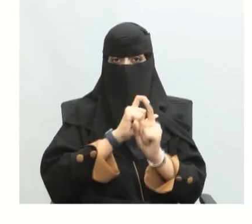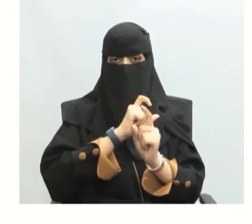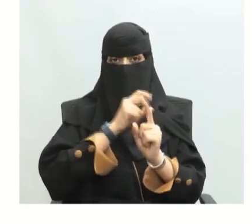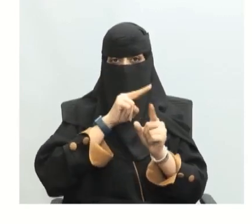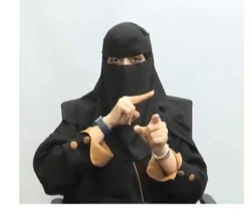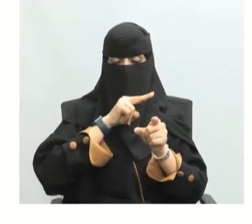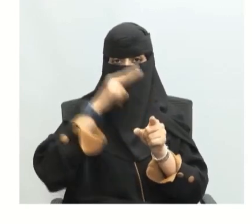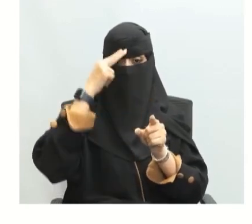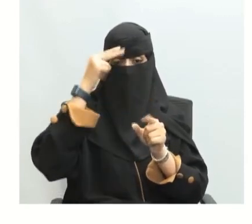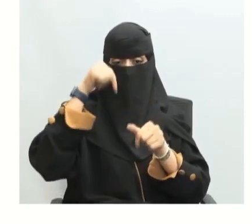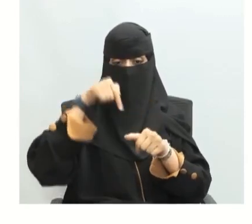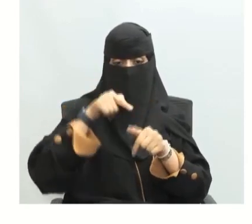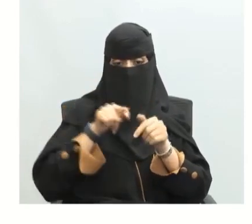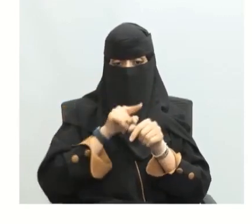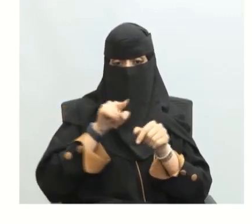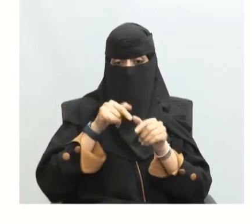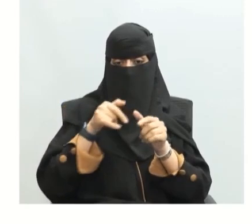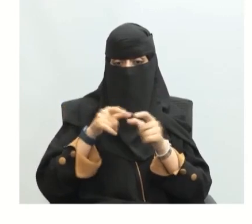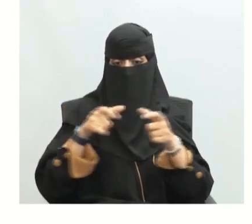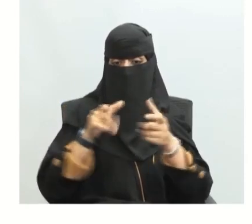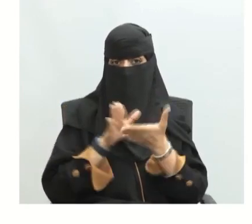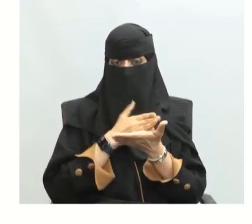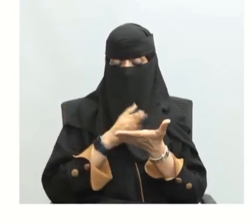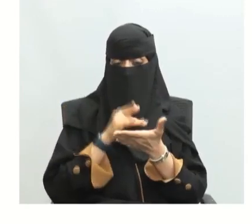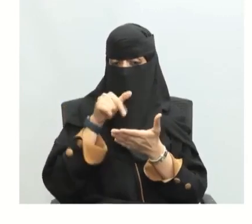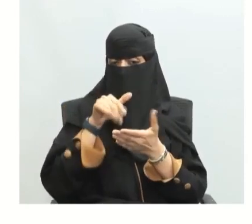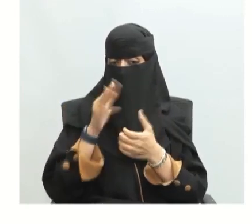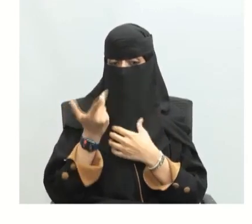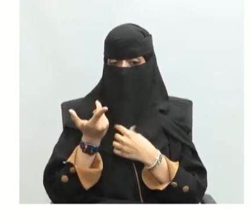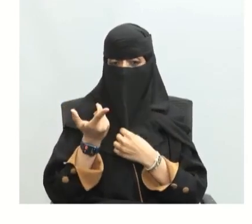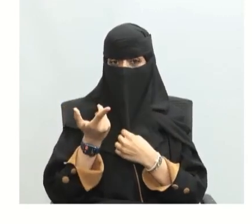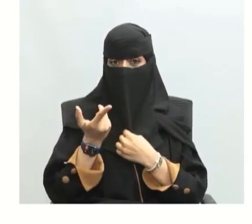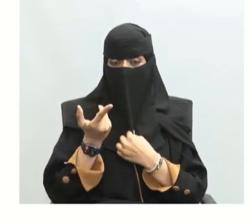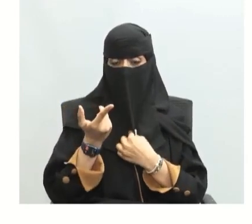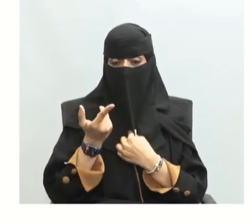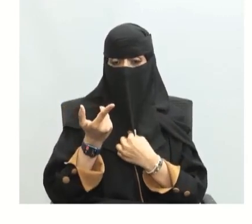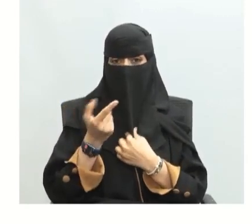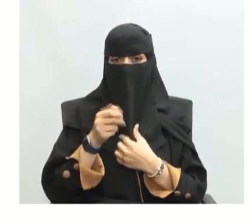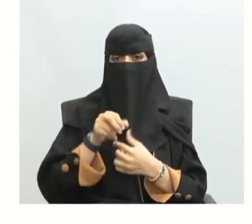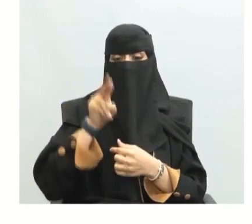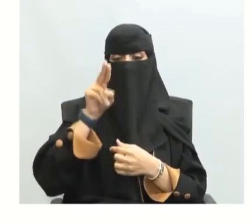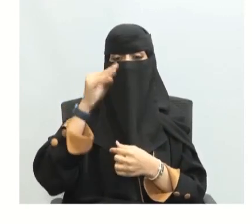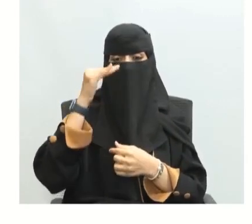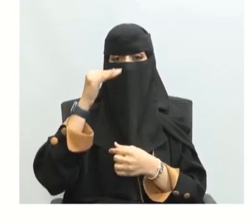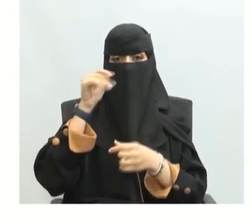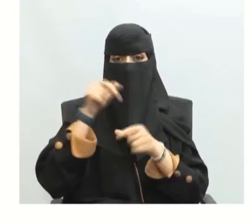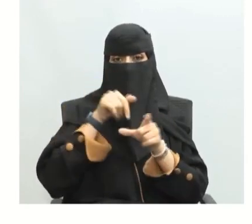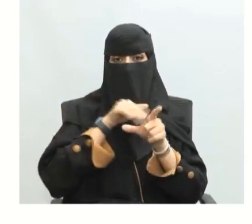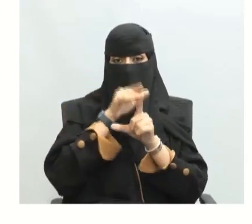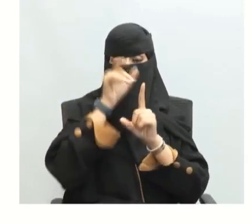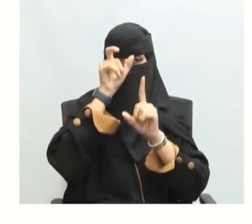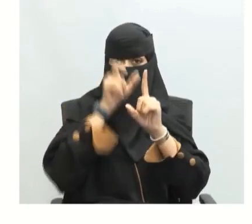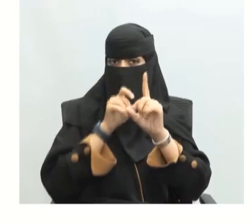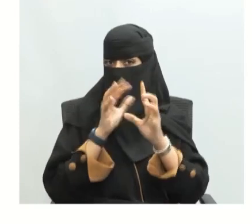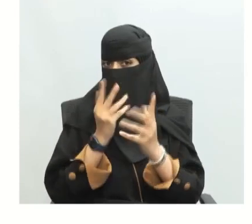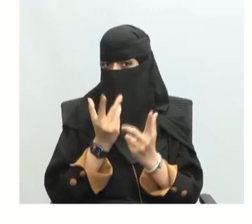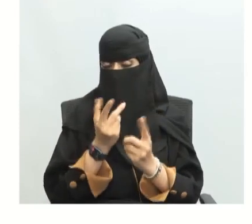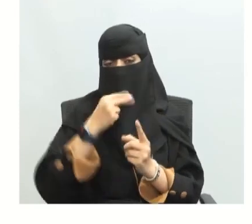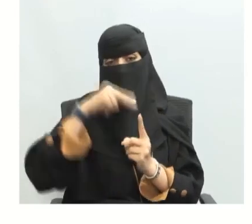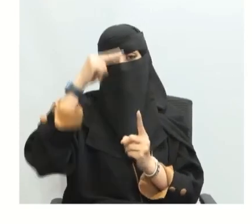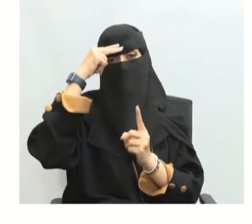منع التطرف داخل الوطن العباره او الكلمه المناسبه هي رائعين دور المواطن